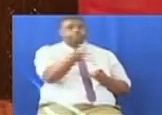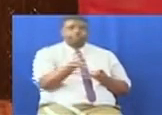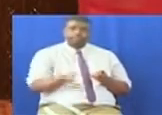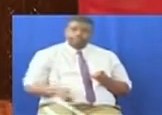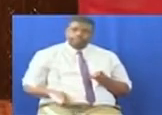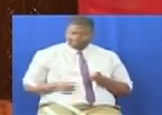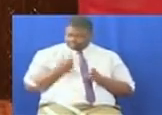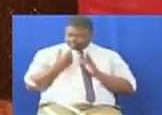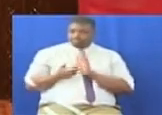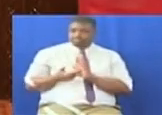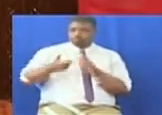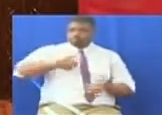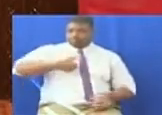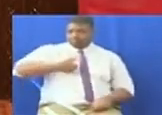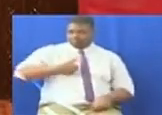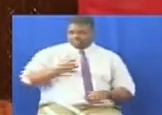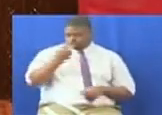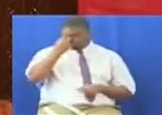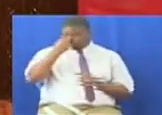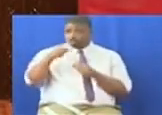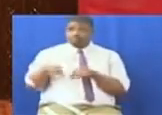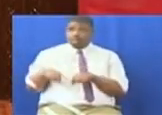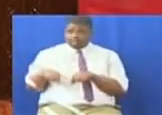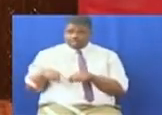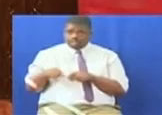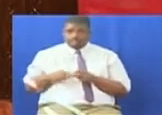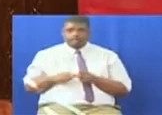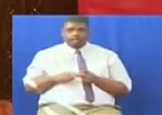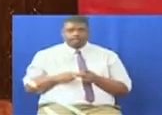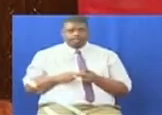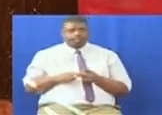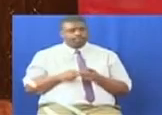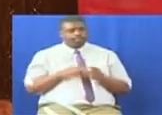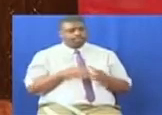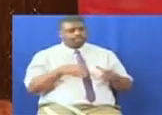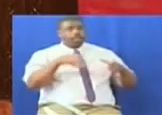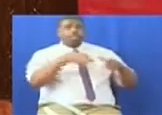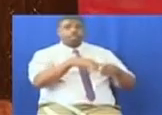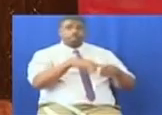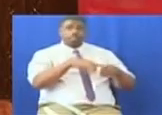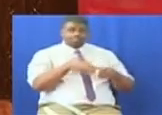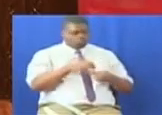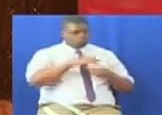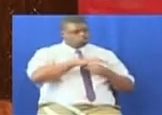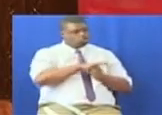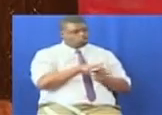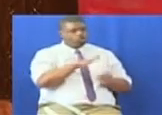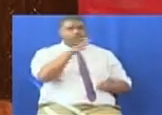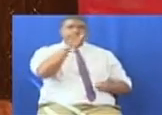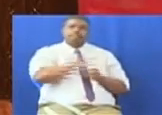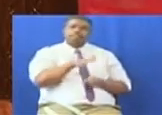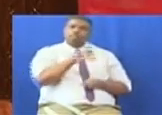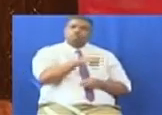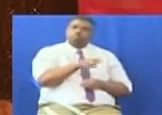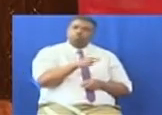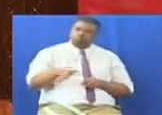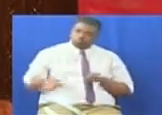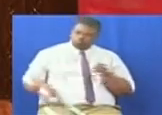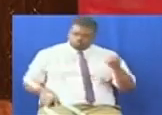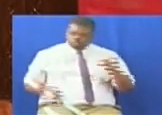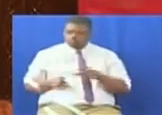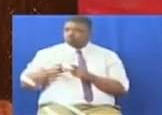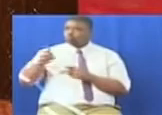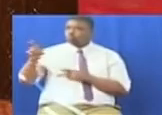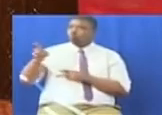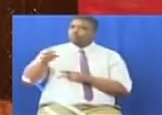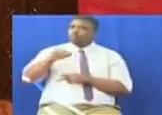kwa mfano, mimi nitoe mfano hapa Dodoma tulipo. Kabla ya corona, General Hospital ilikuwa imejaa watu. Uende hapa Makole pamejaa.